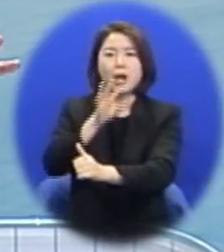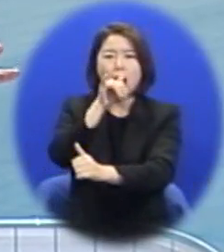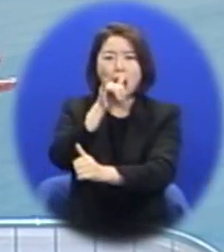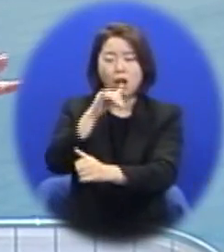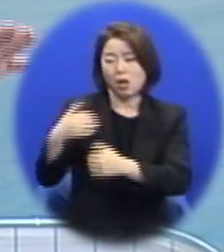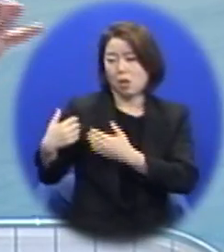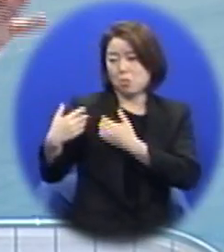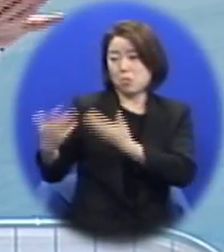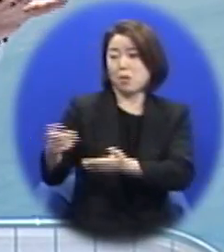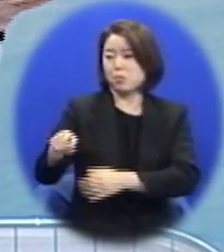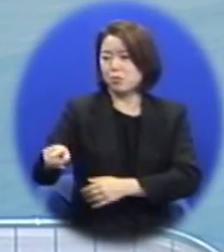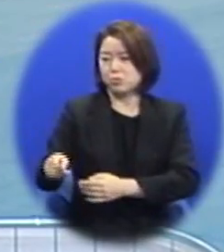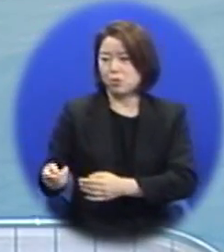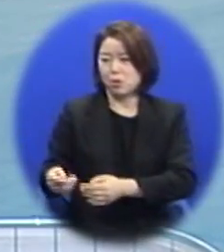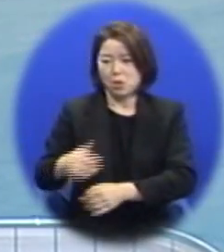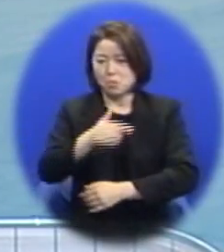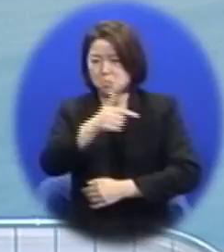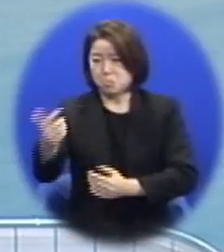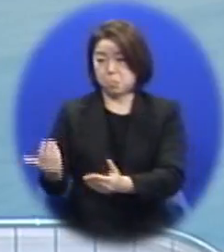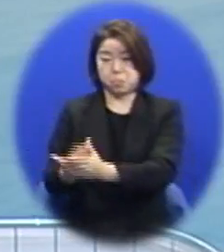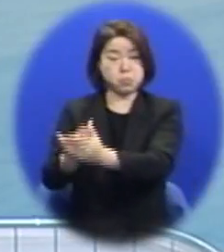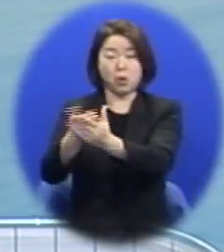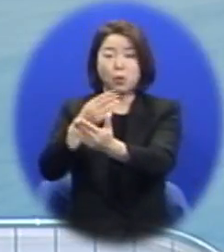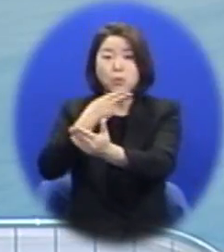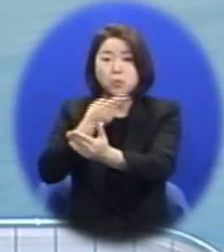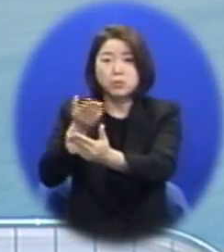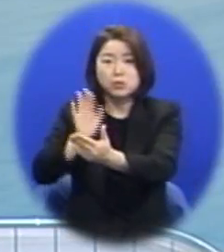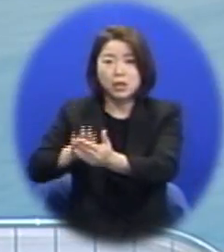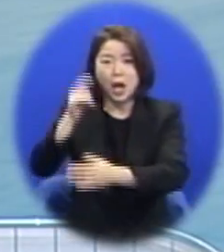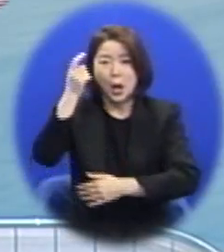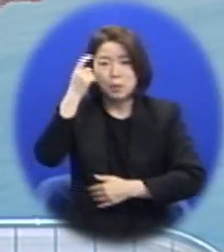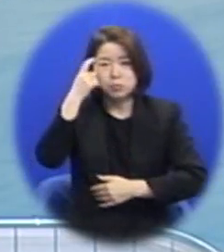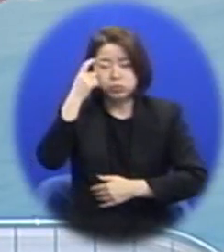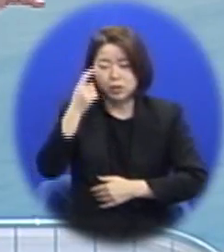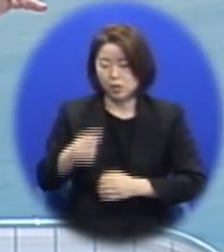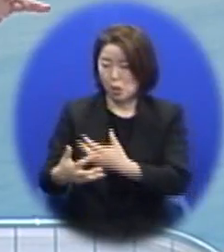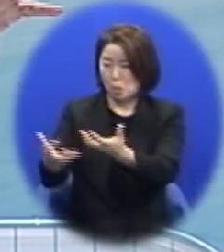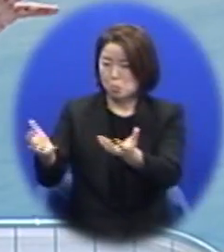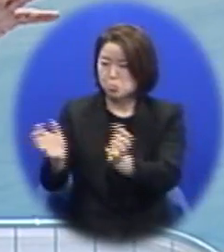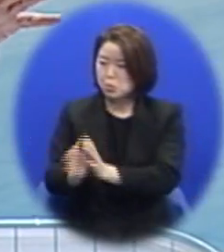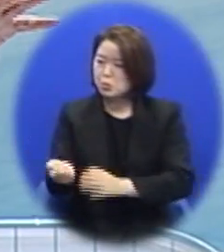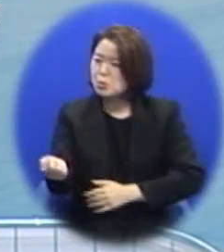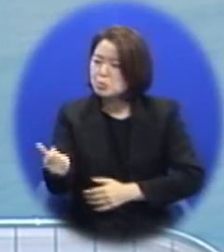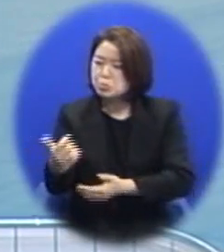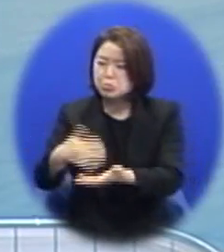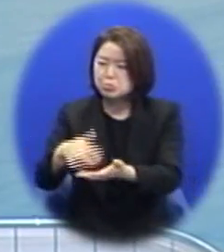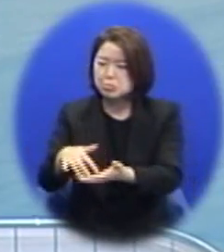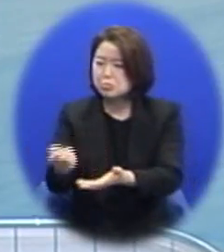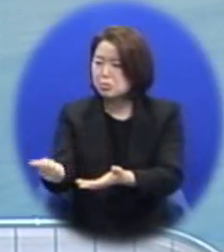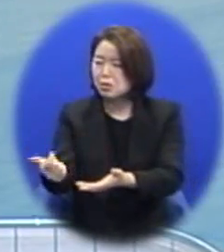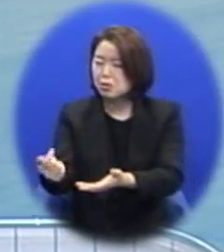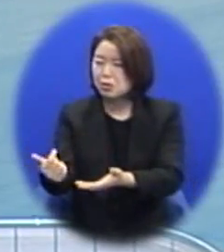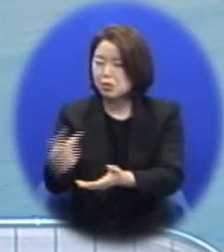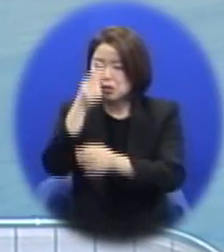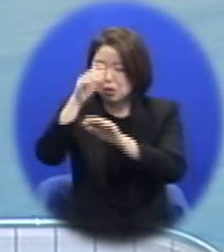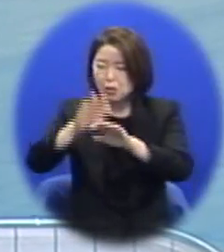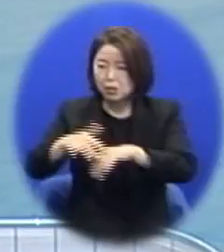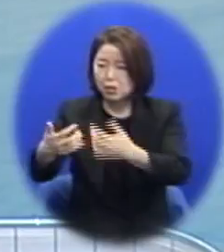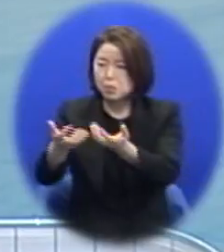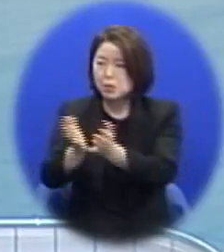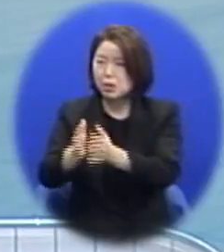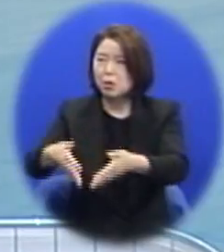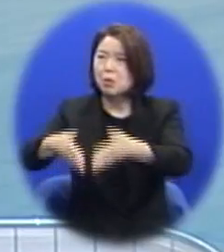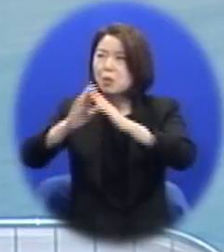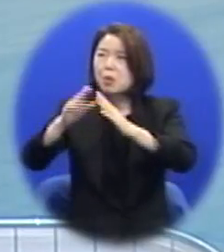내버려 두어도 제대로 서지도 못할 것 같고 모여도 그래 변변치 않아 보이는 예배당 하나 그럴듯한 신전이